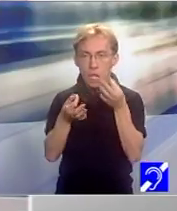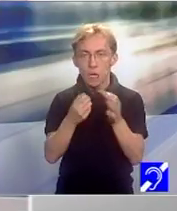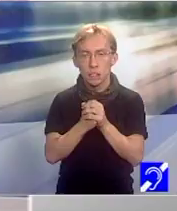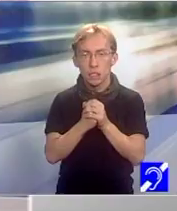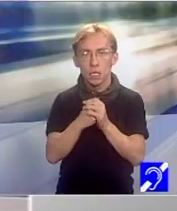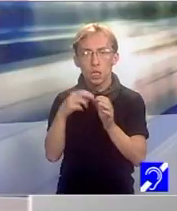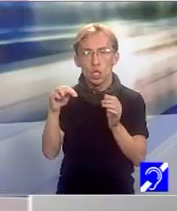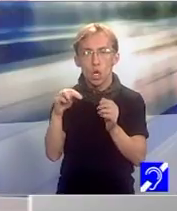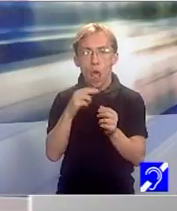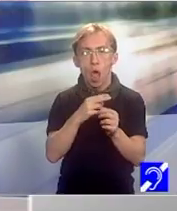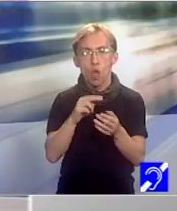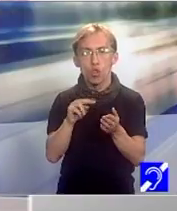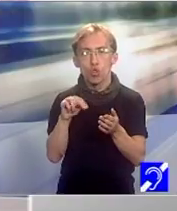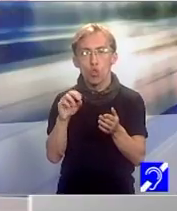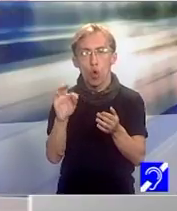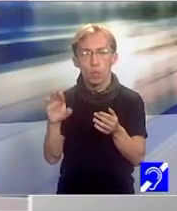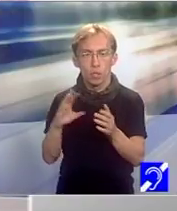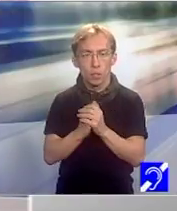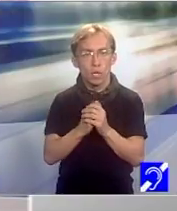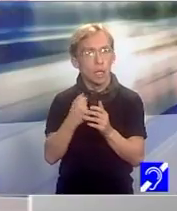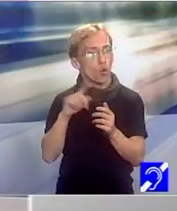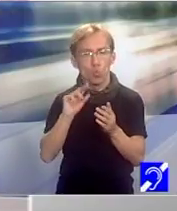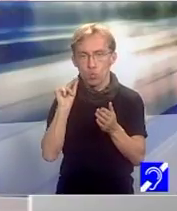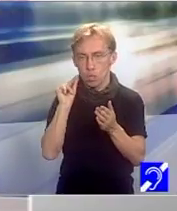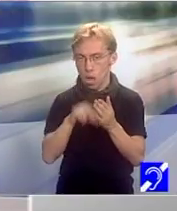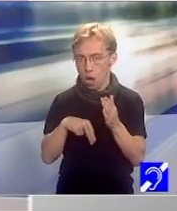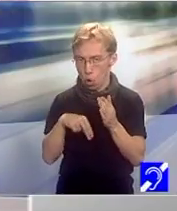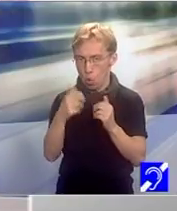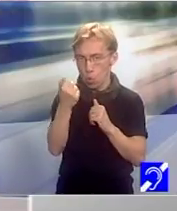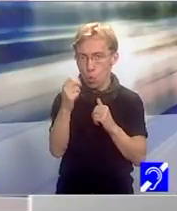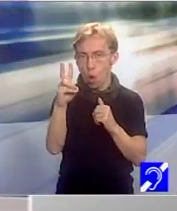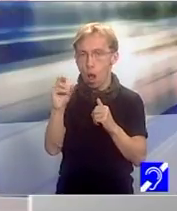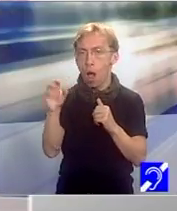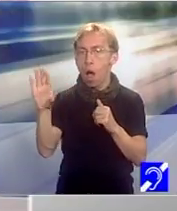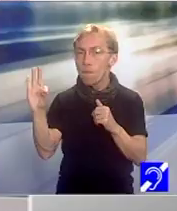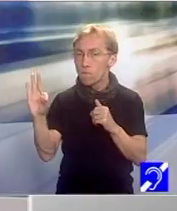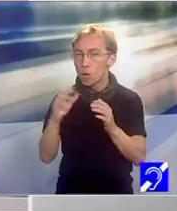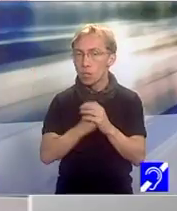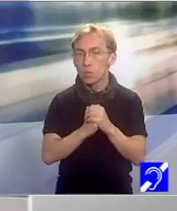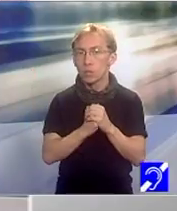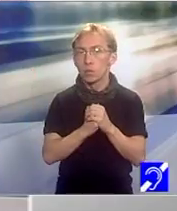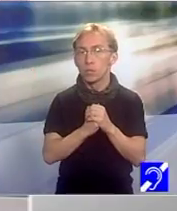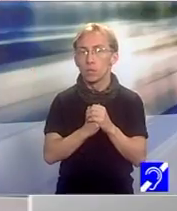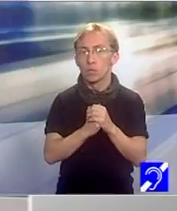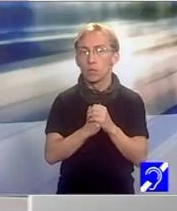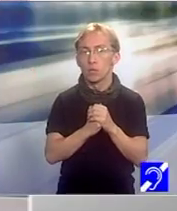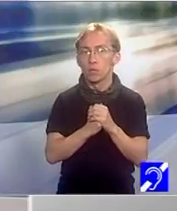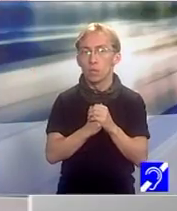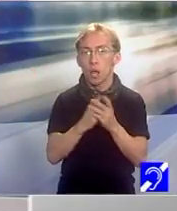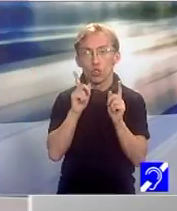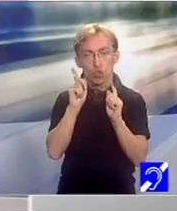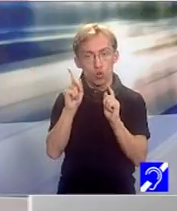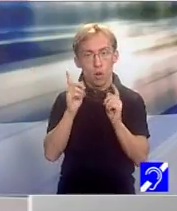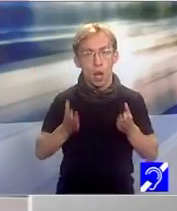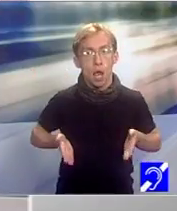renunț, nu sunt de acord cu avortul și mi-asum riscul de deces în sarcină și la naștere.